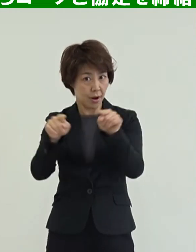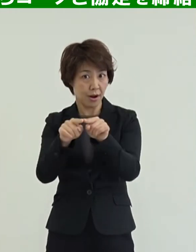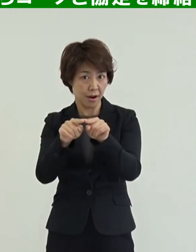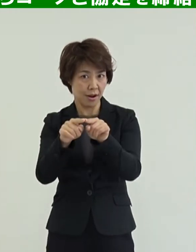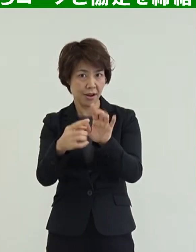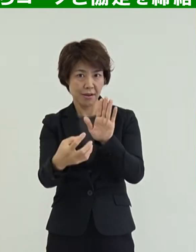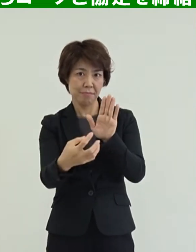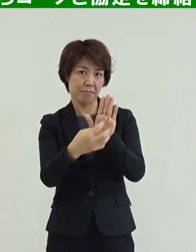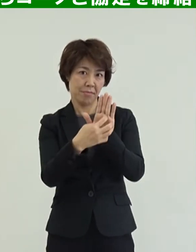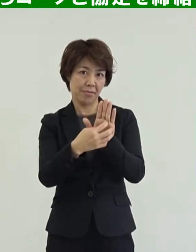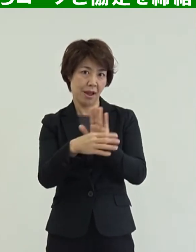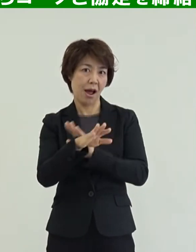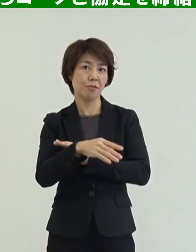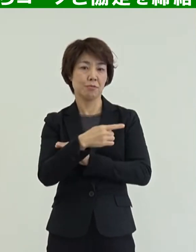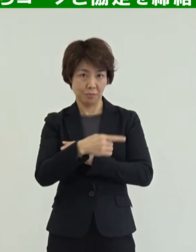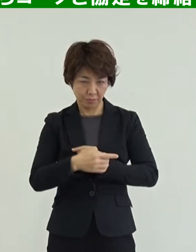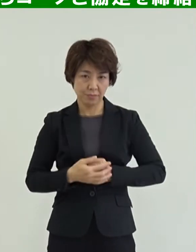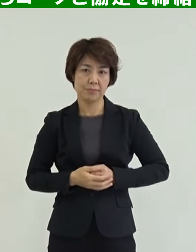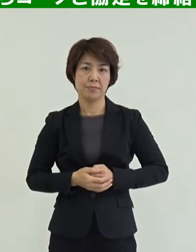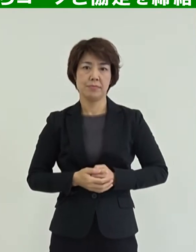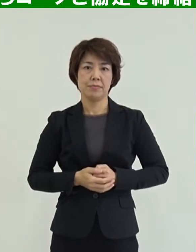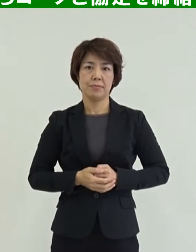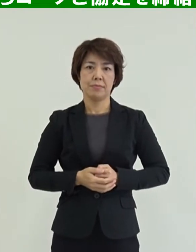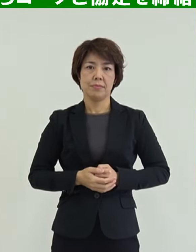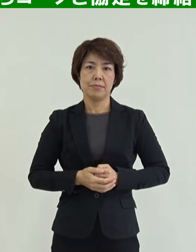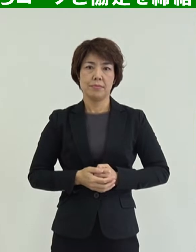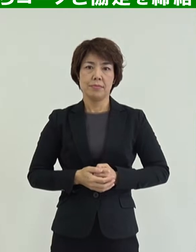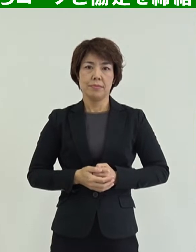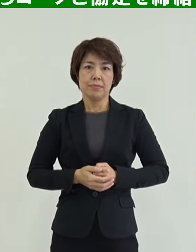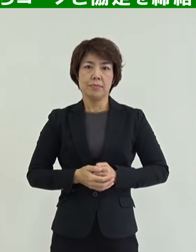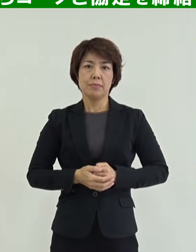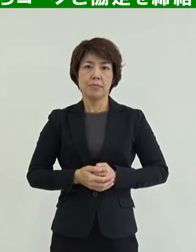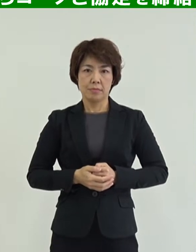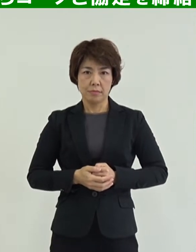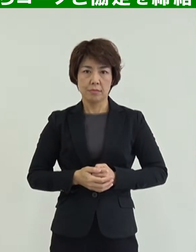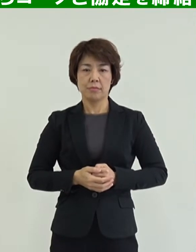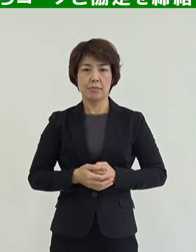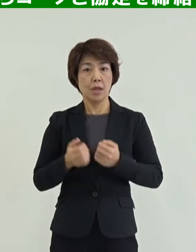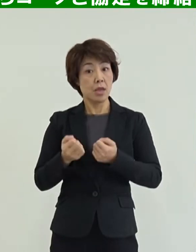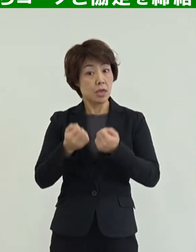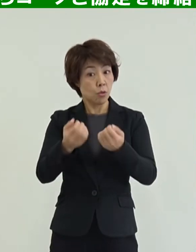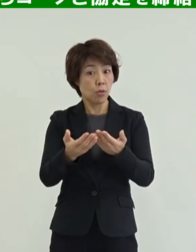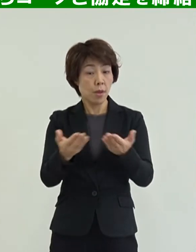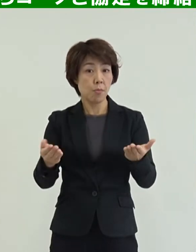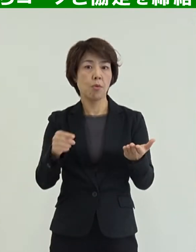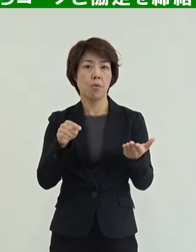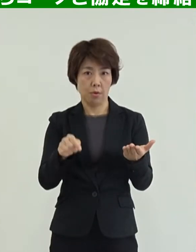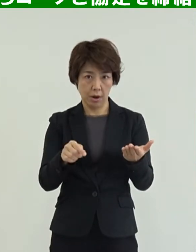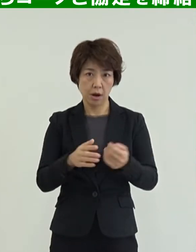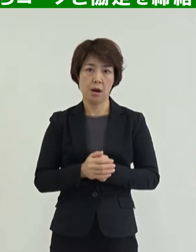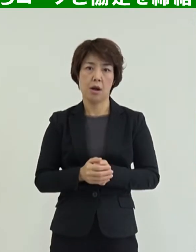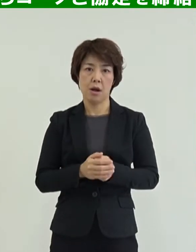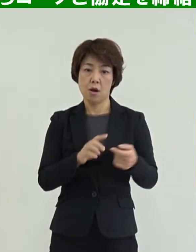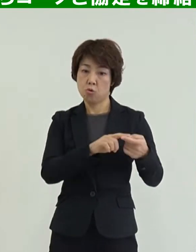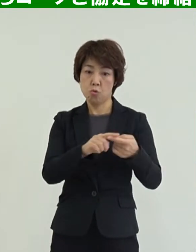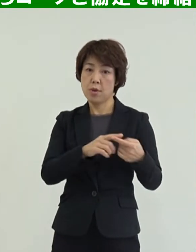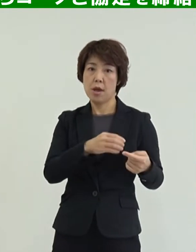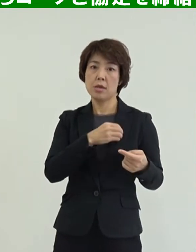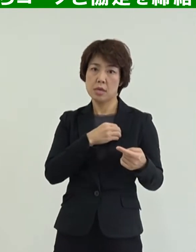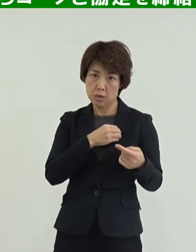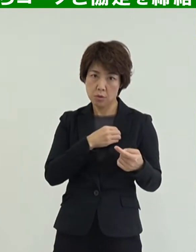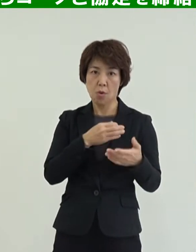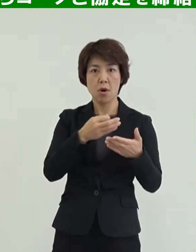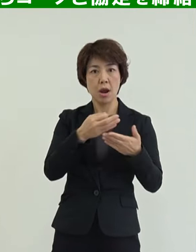ハートマークが描かれたデザインとなっています移動店舗あった花瓶は組合員のお